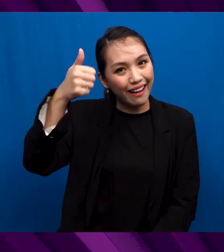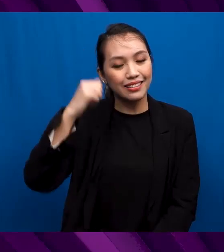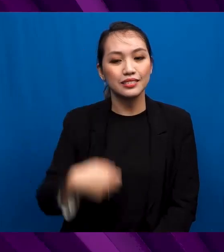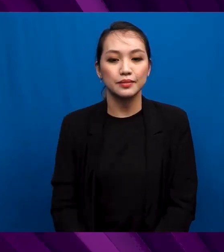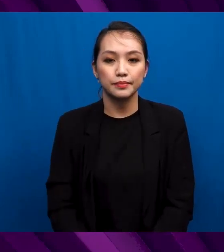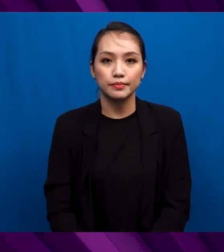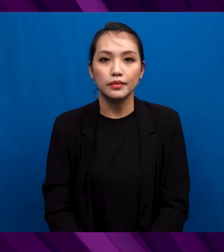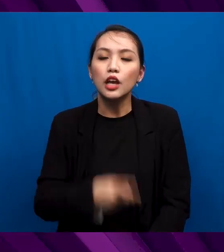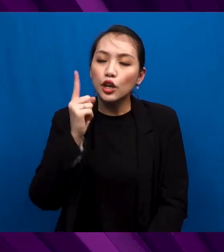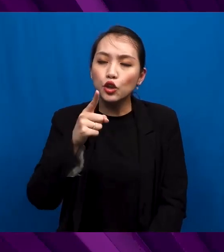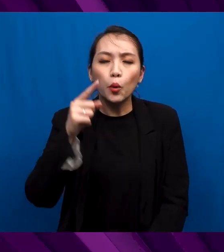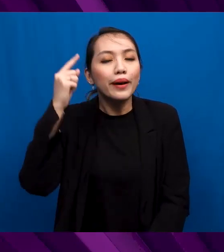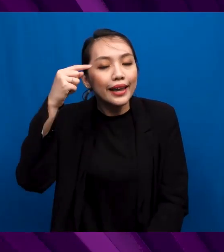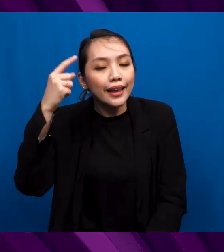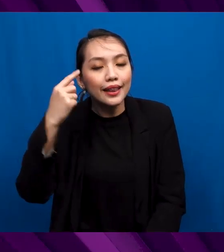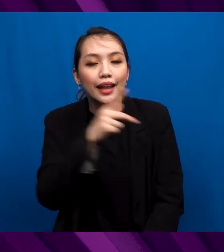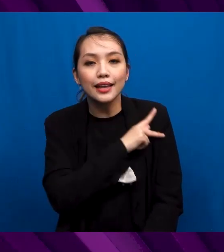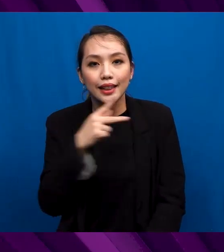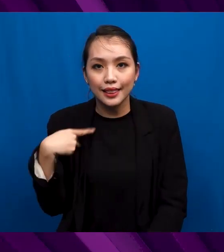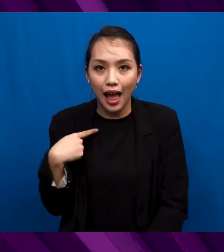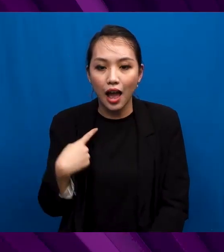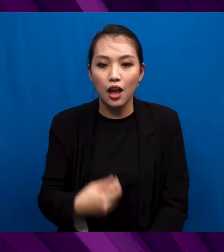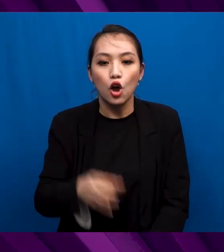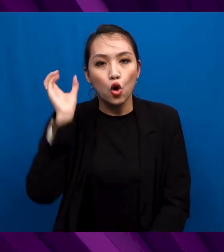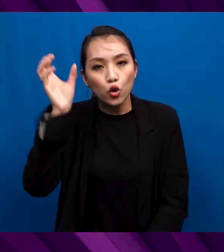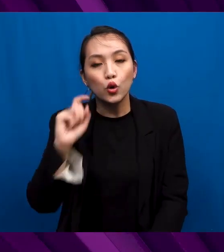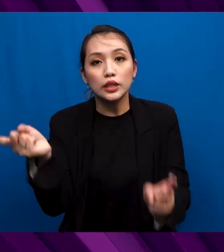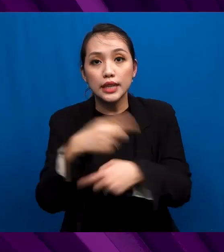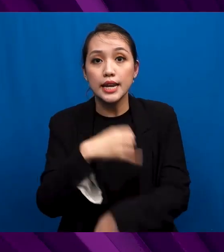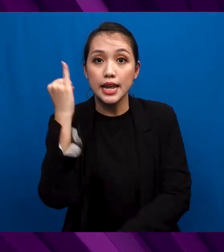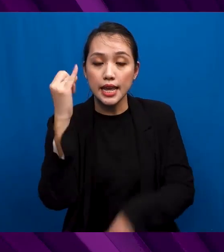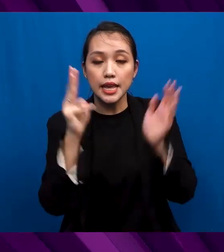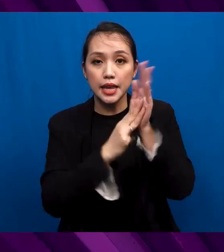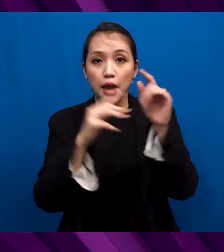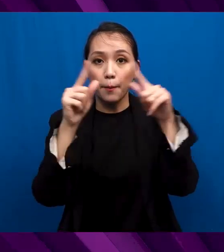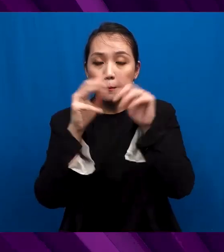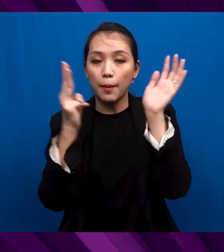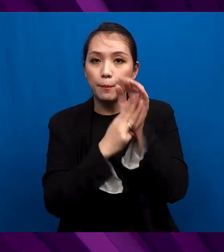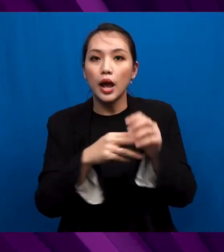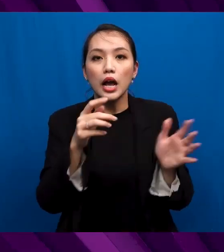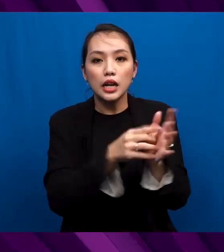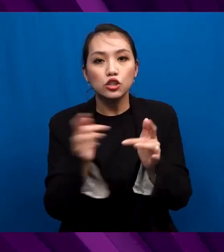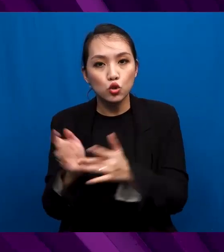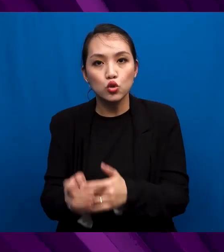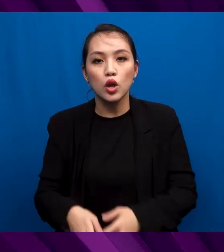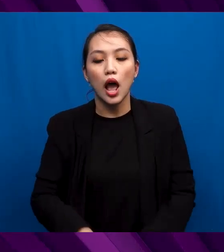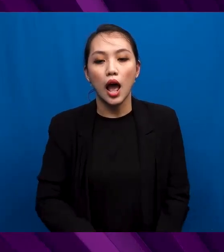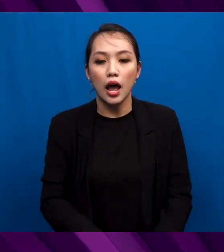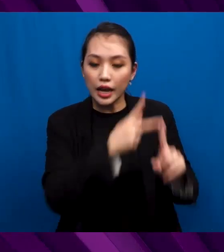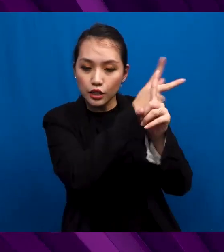Supaya mengingatkan kita bahwa sebagai imam-imam Kristus di dunia ini, kita harus pertama-tama upright, then